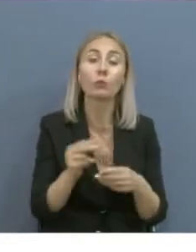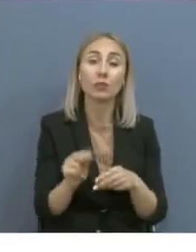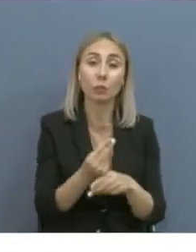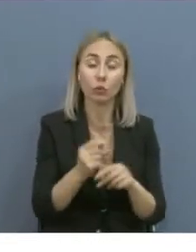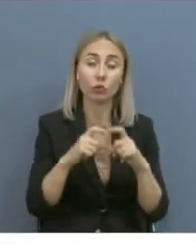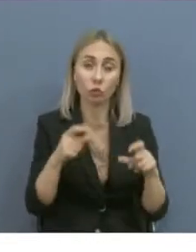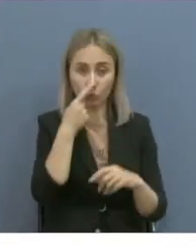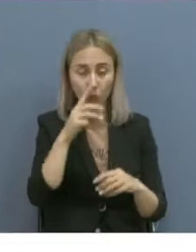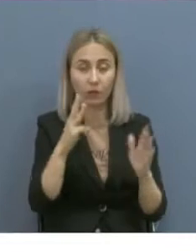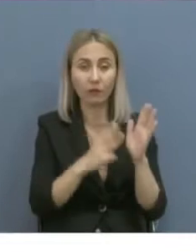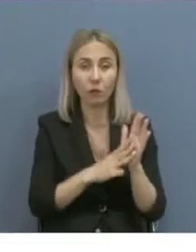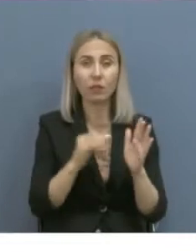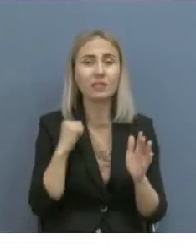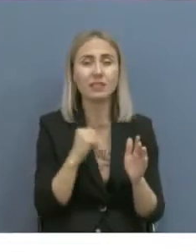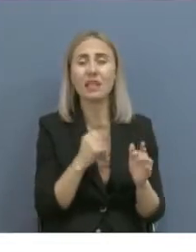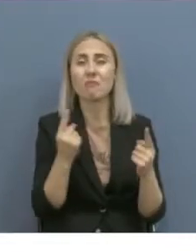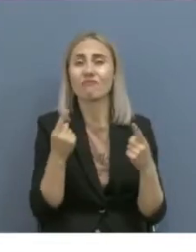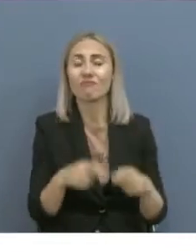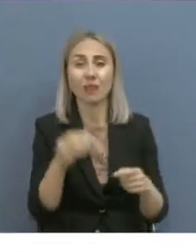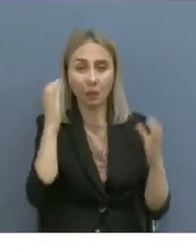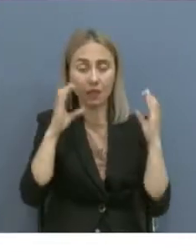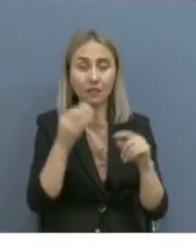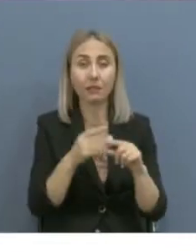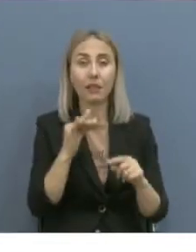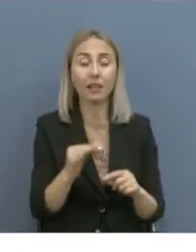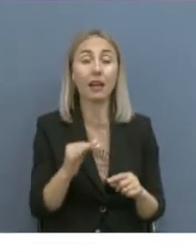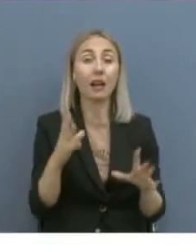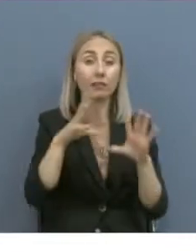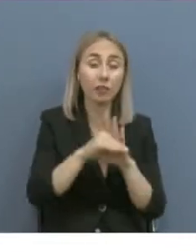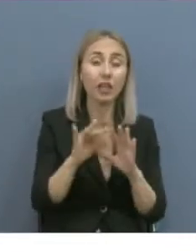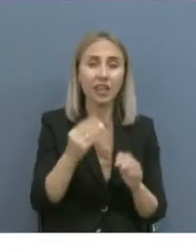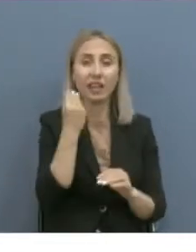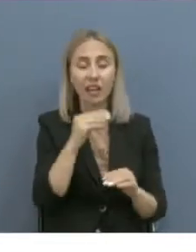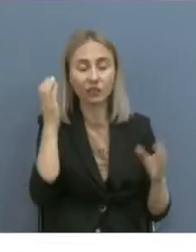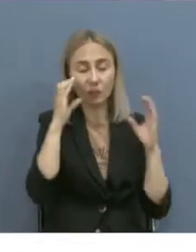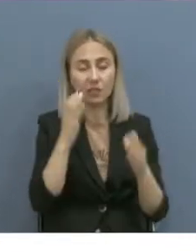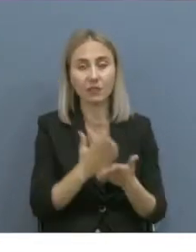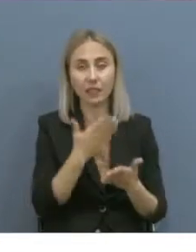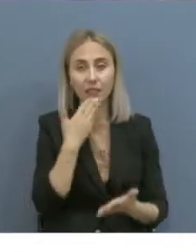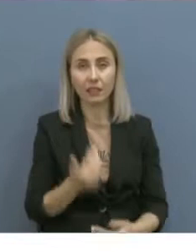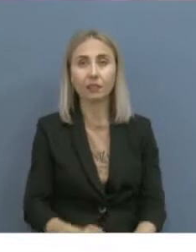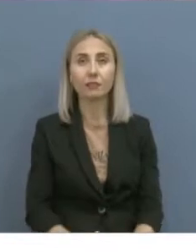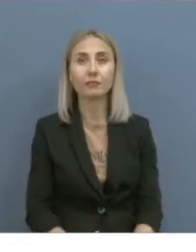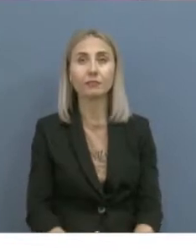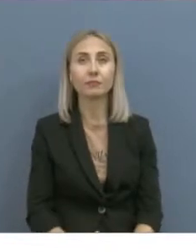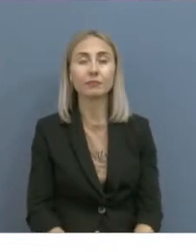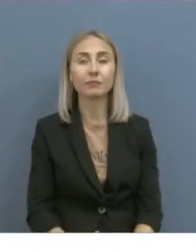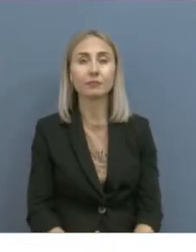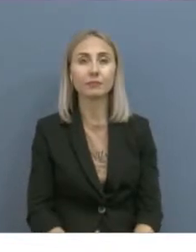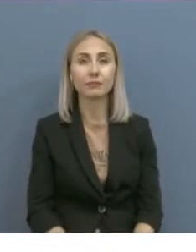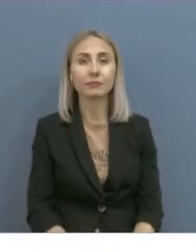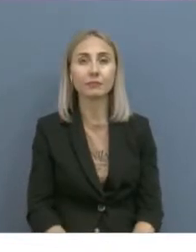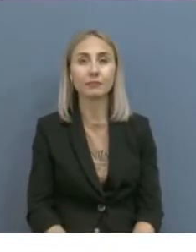білім сапасын арттыру қажет. Алтын белгі иелері мен оқу озаттары да айтарлықтай көп емес. Биыл 4 мектепке